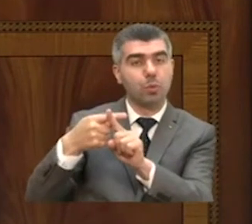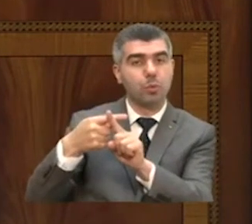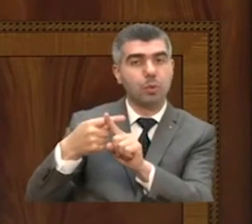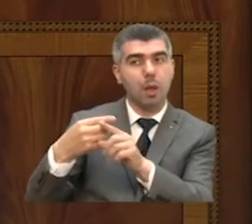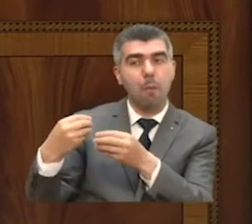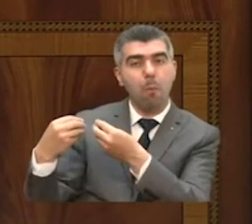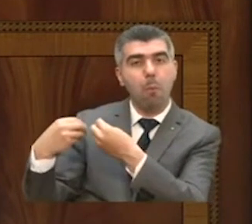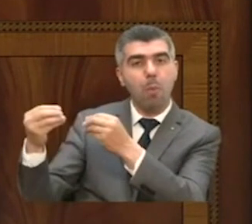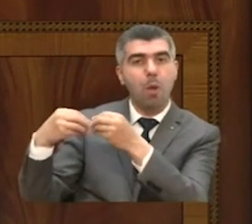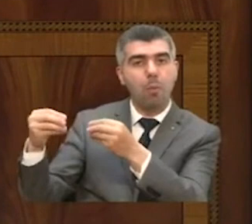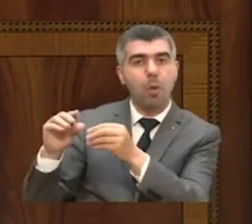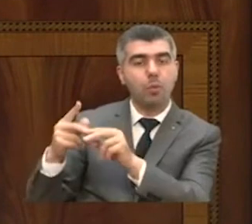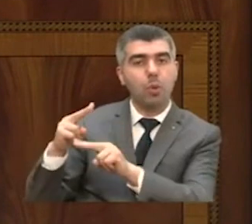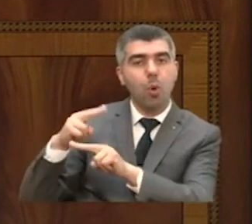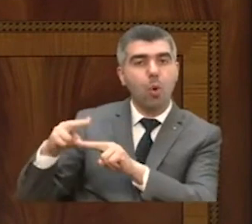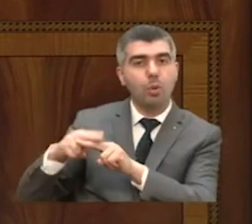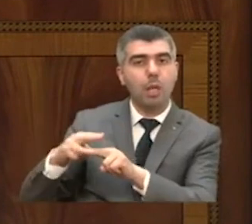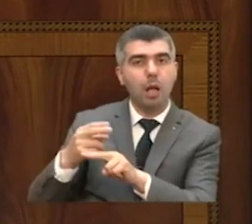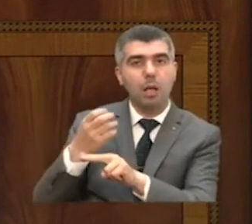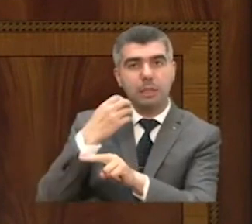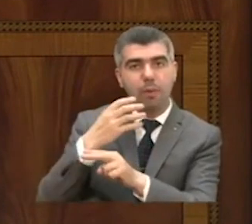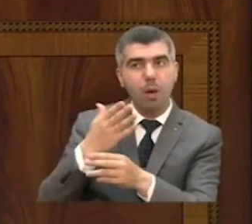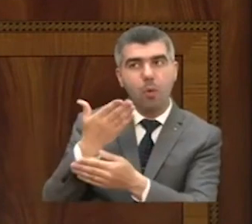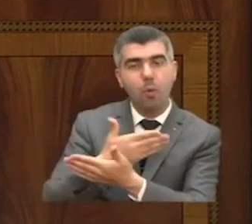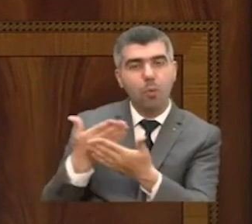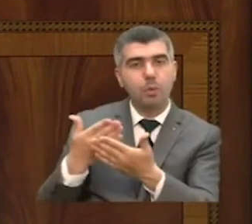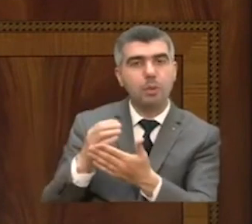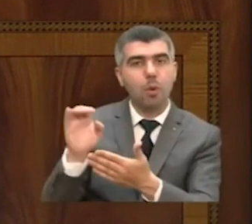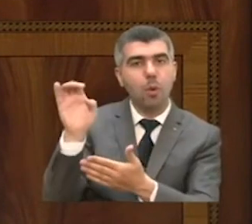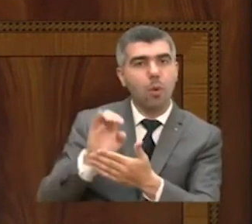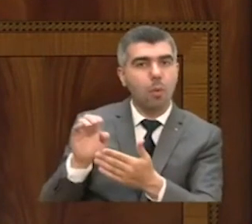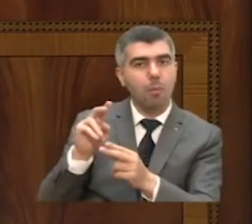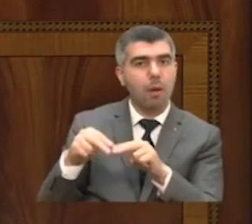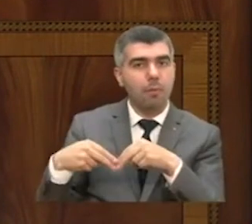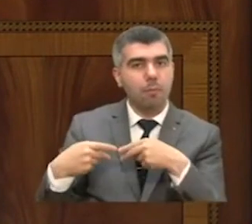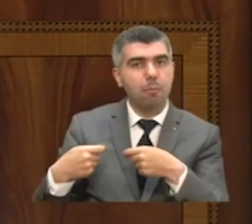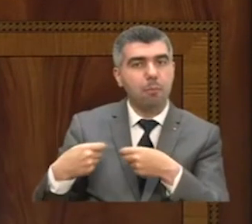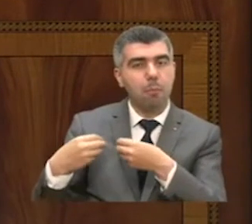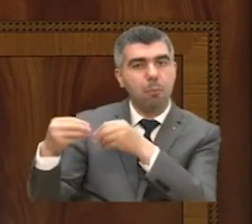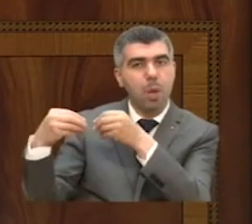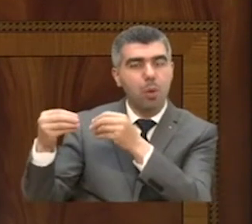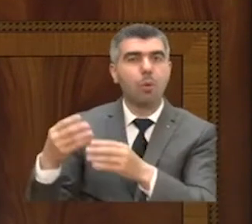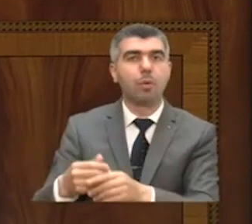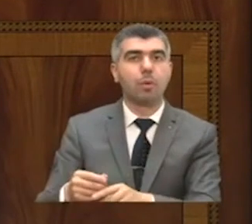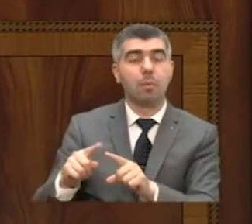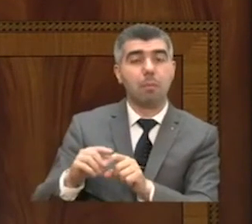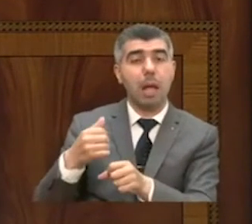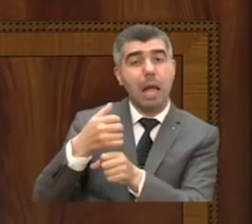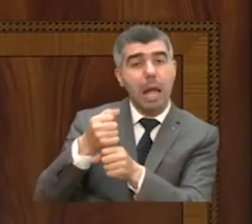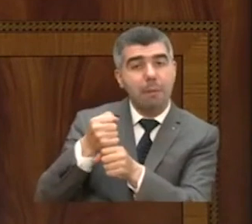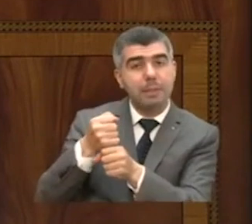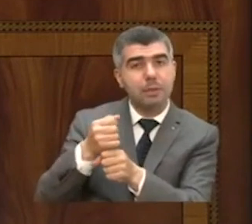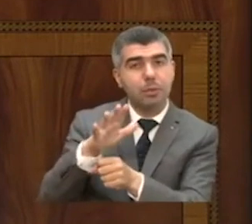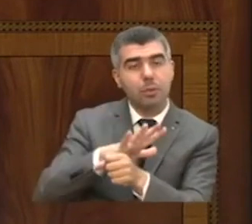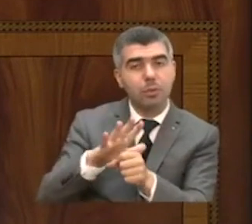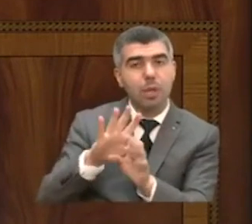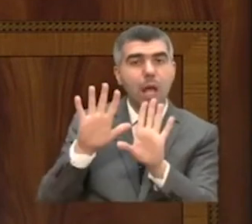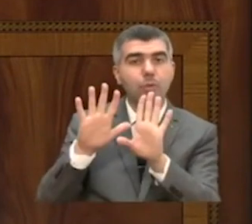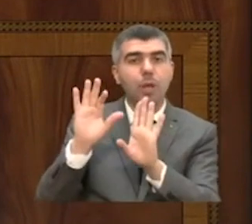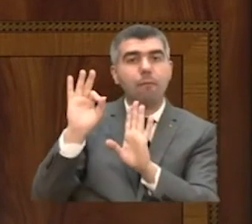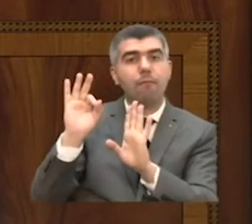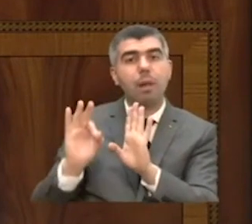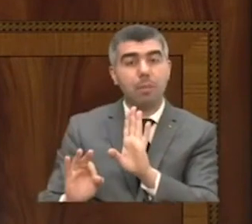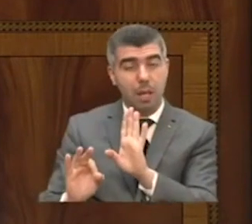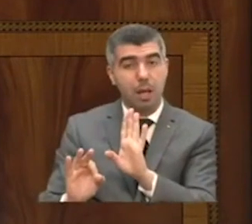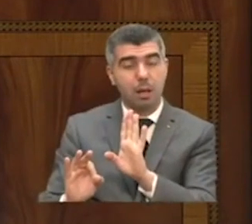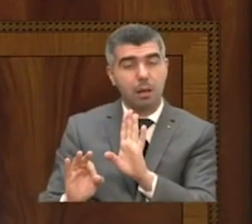زيكسبورتاسيون ديال الفواكه والخضر. وتم تسجيل ارتفاع في صادرات الحوامض بحوالي 10% حتى هي من